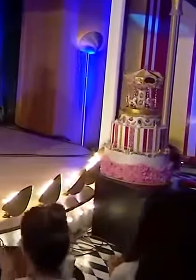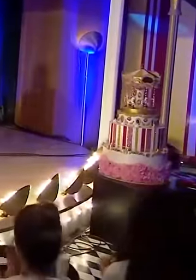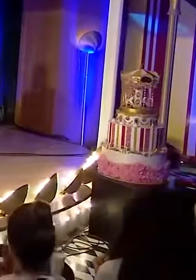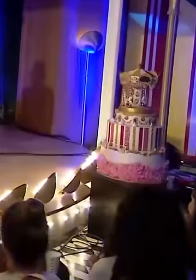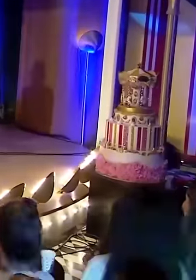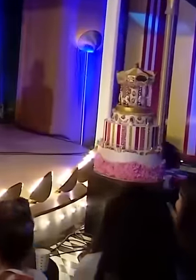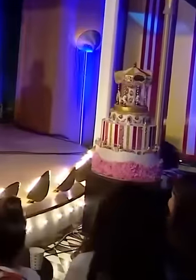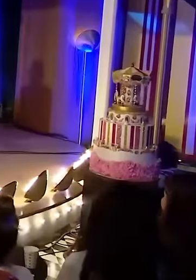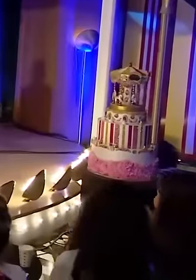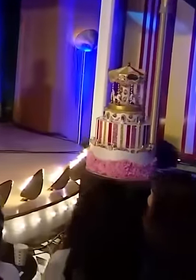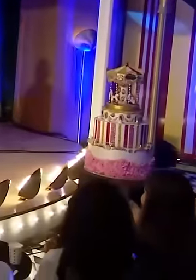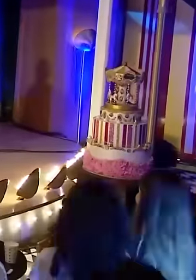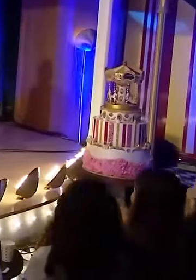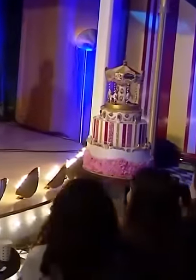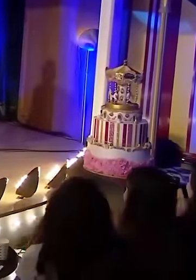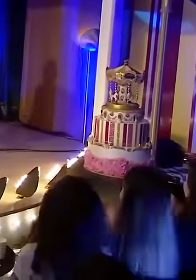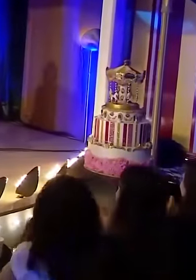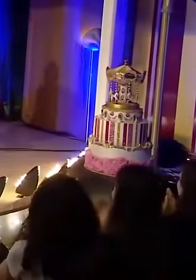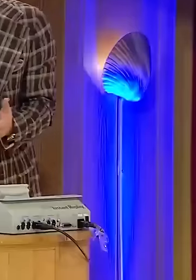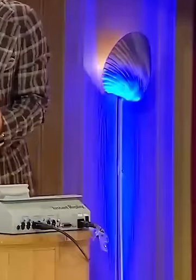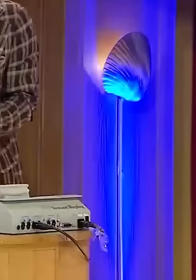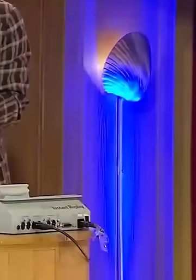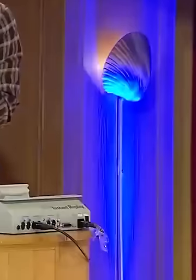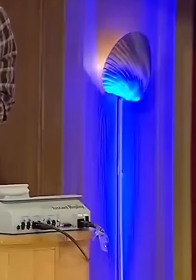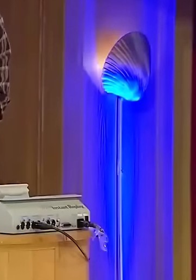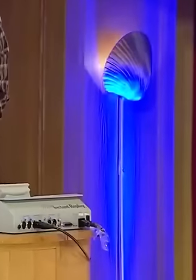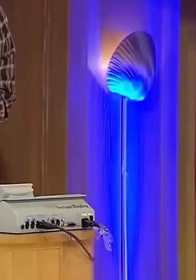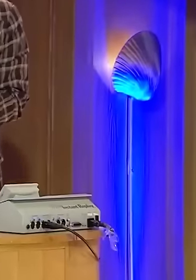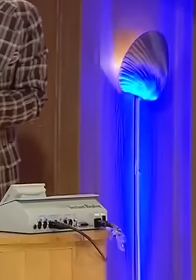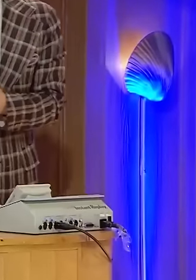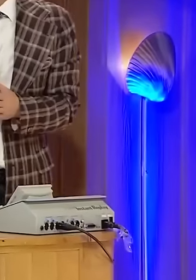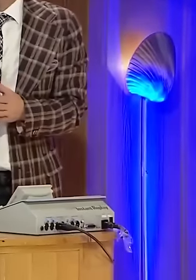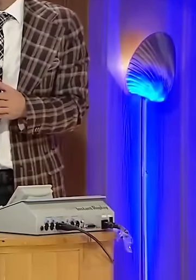Şimdi tabii bunu buradan bir kere daha söylemek istiyorum. Çünkü